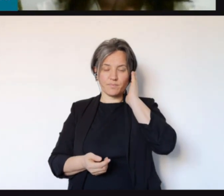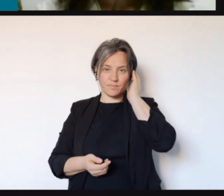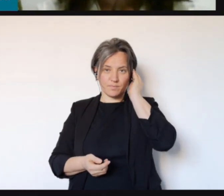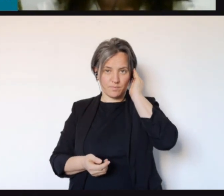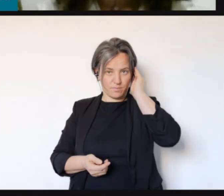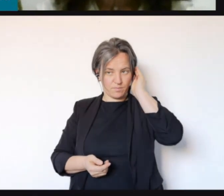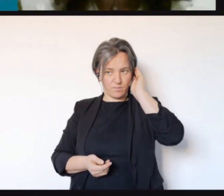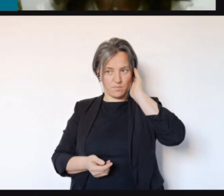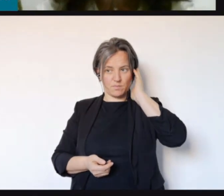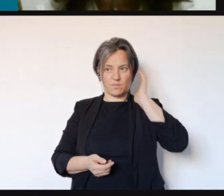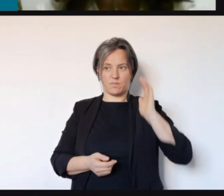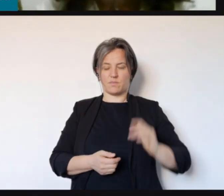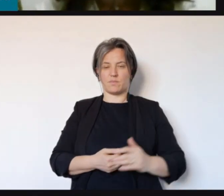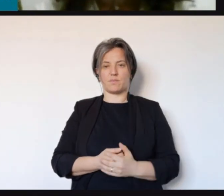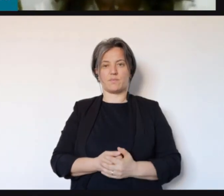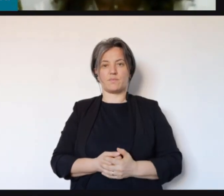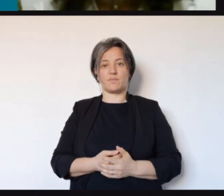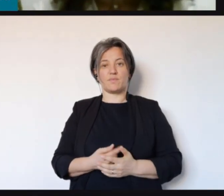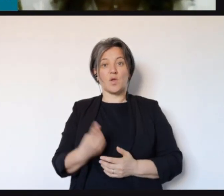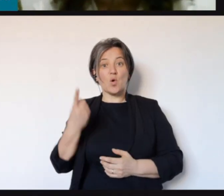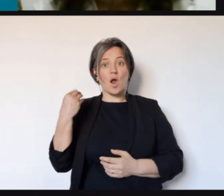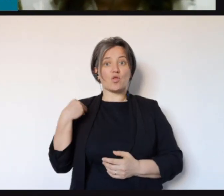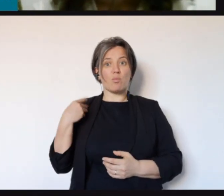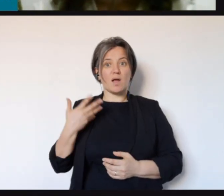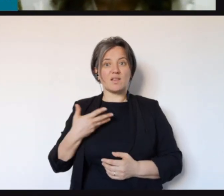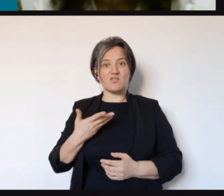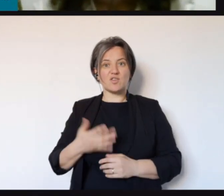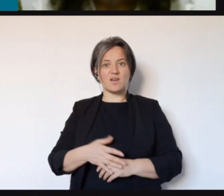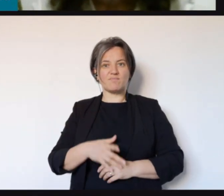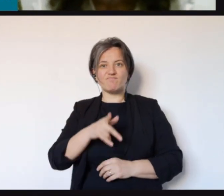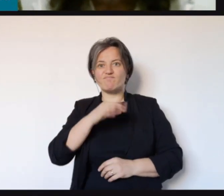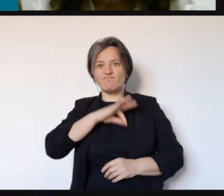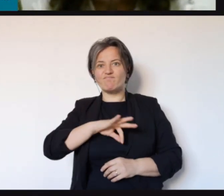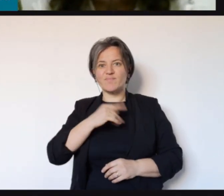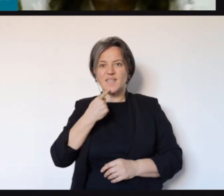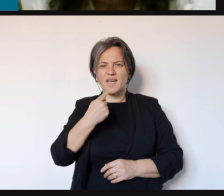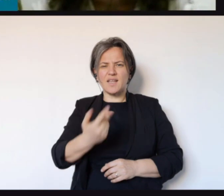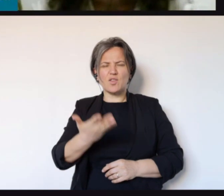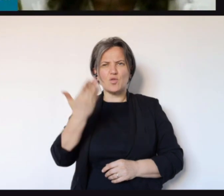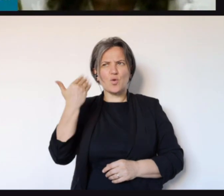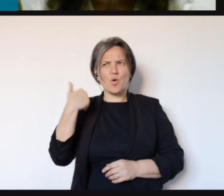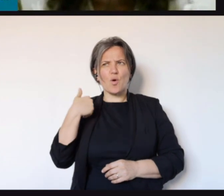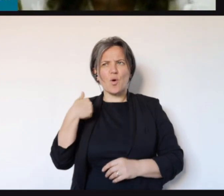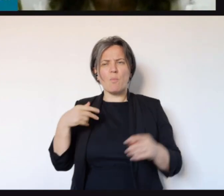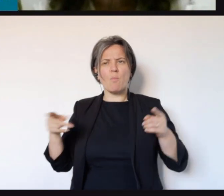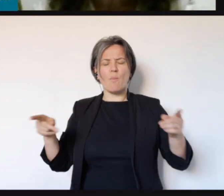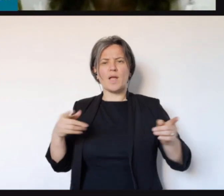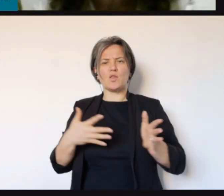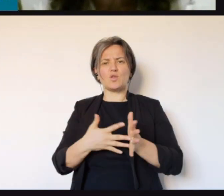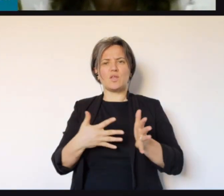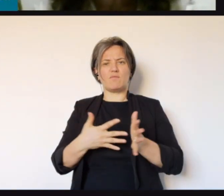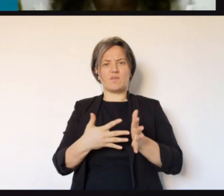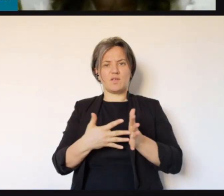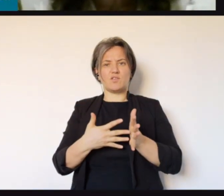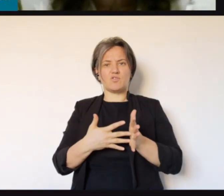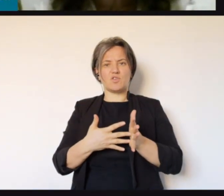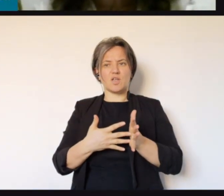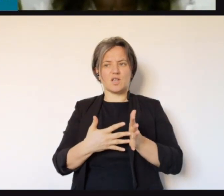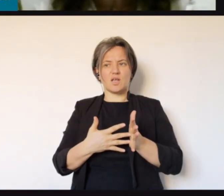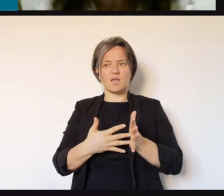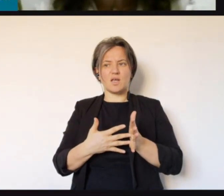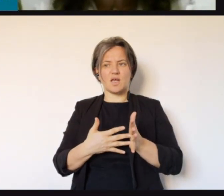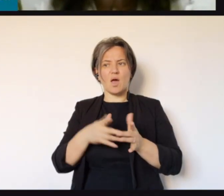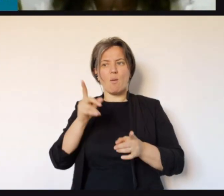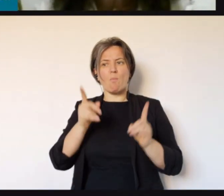Abbiamo una prima domanda. È interessante quanto lei ha detto che i momenti difficili, quelli